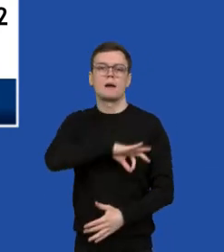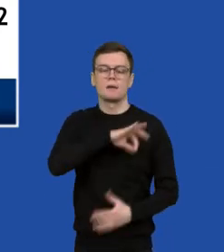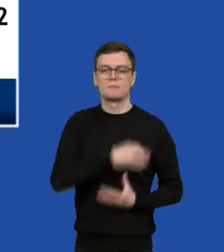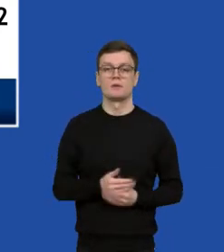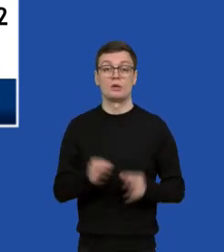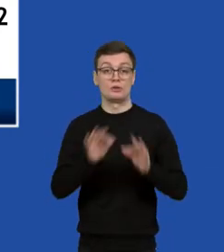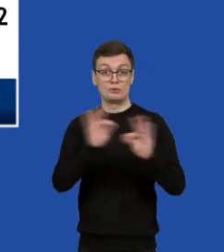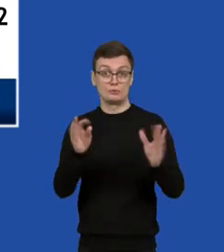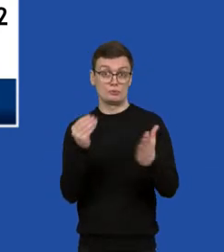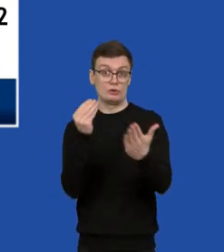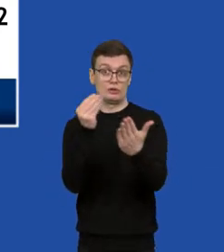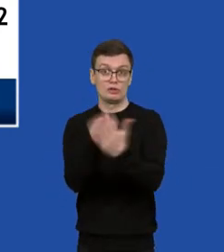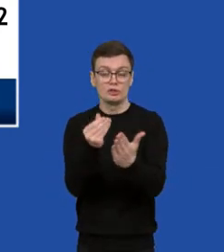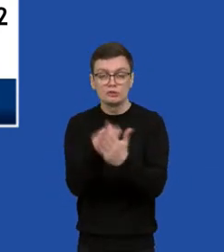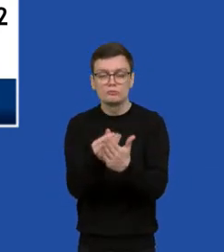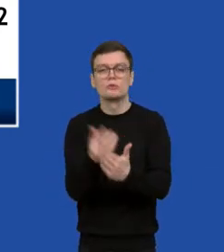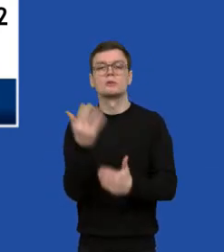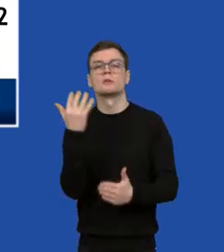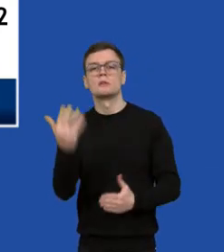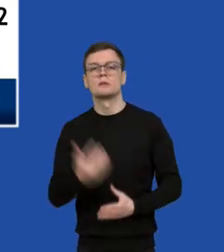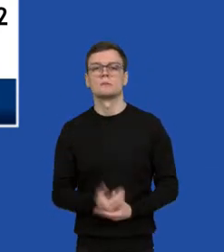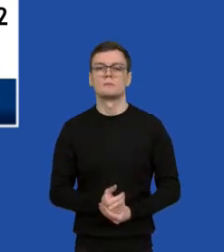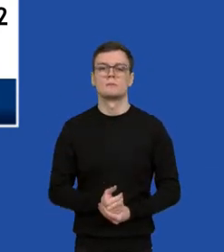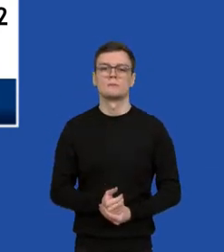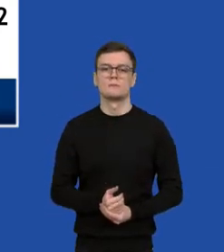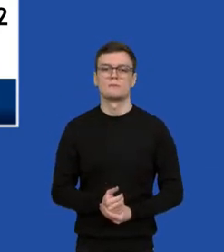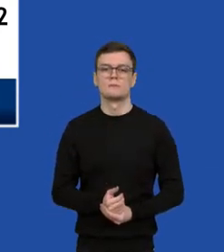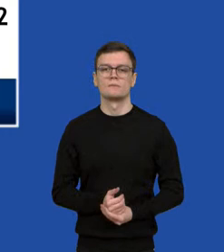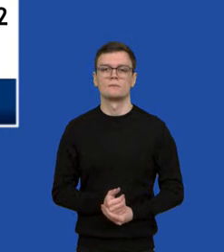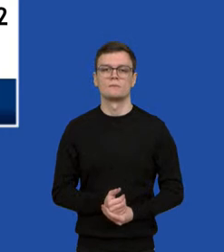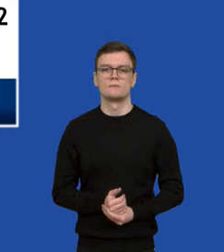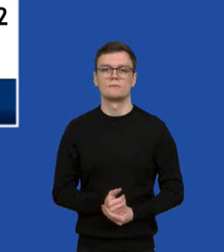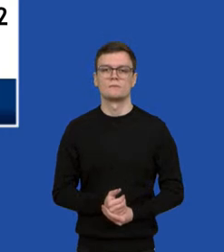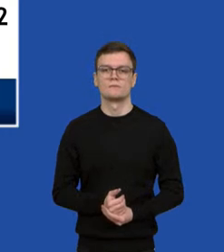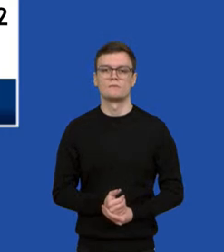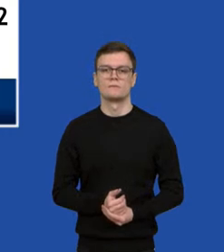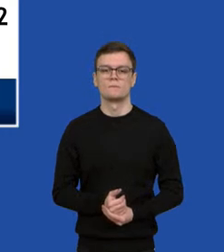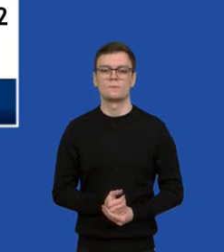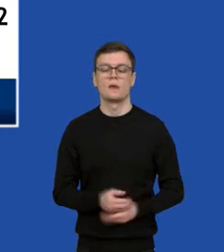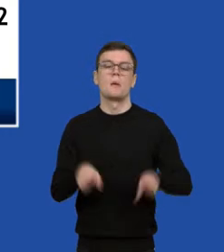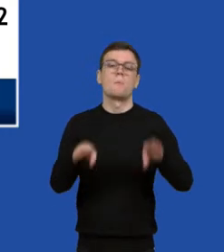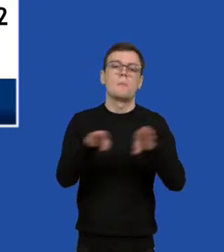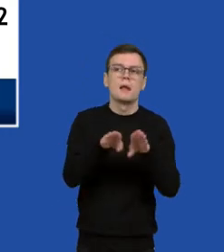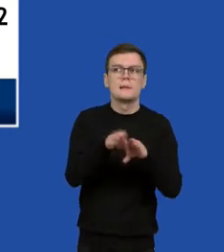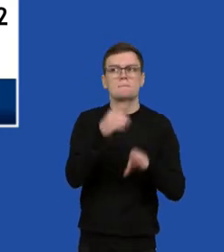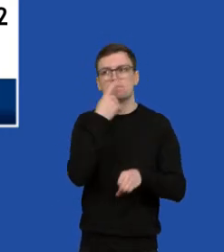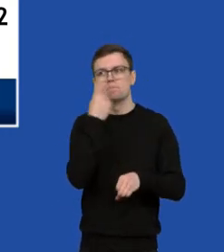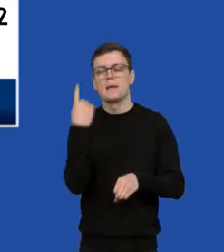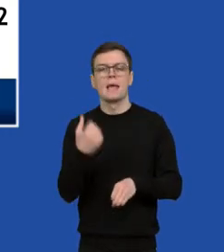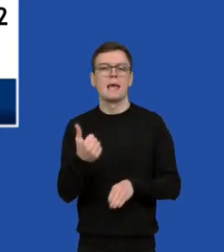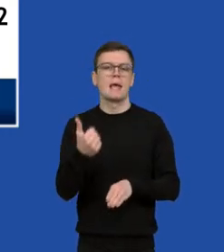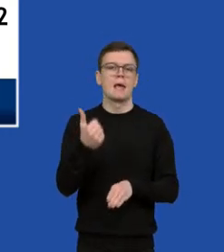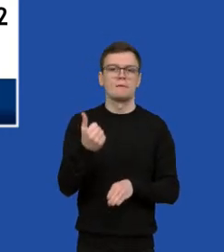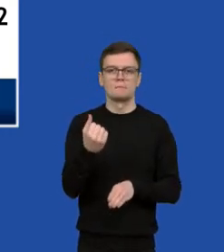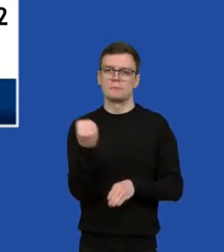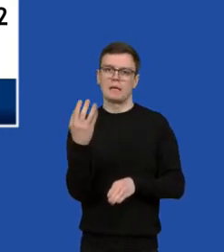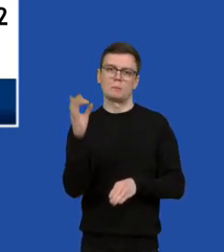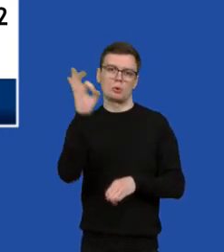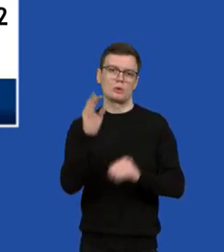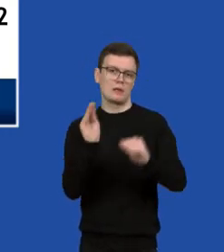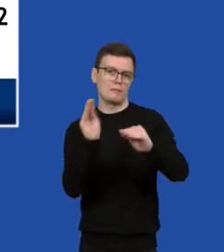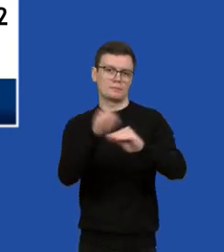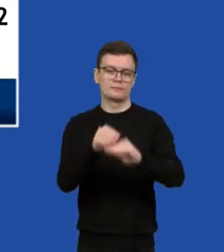išmokas, na, tos dydžius išmokinius didinti taip, kad jie, lyginant su praėjusiais metais, būtų didesni